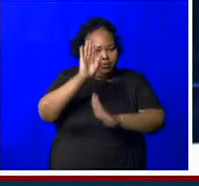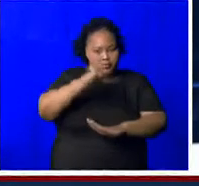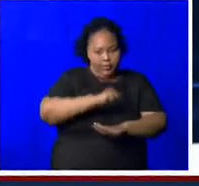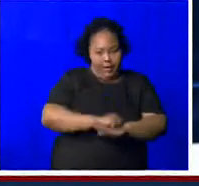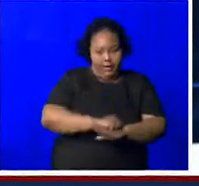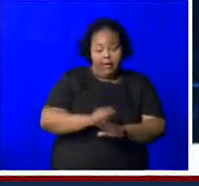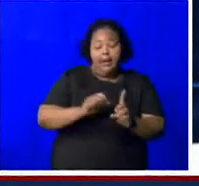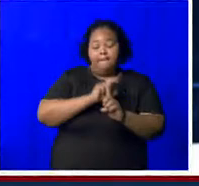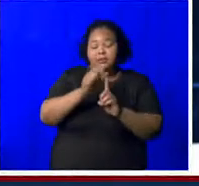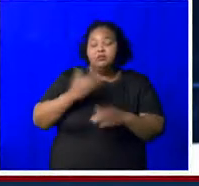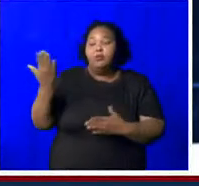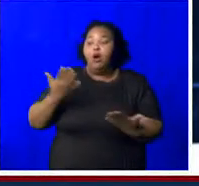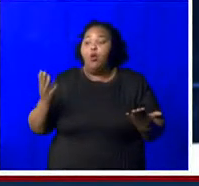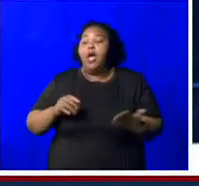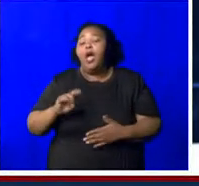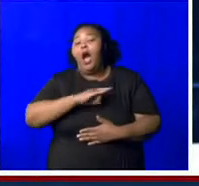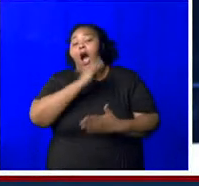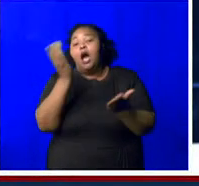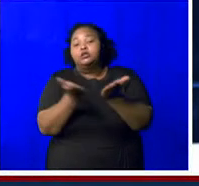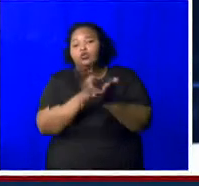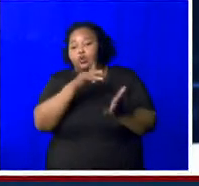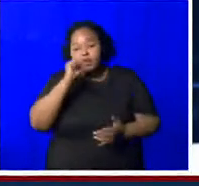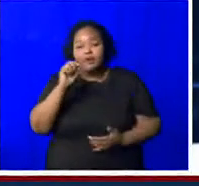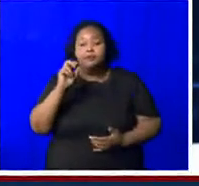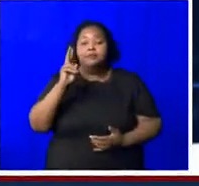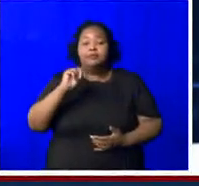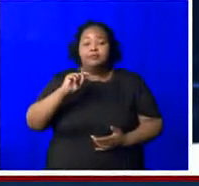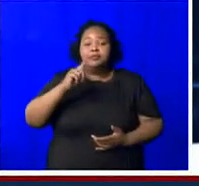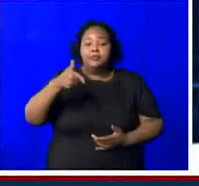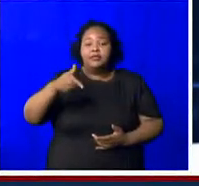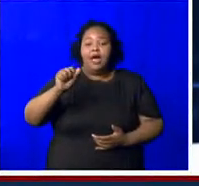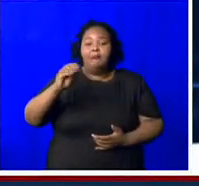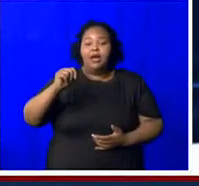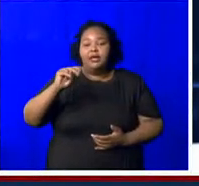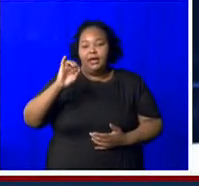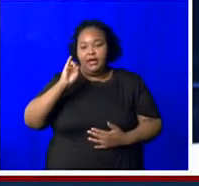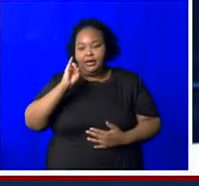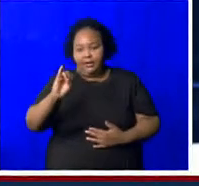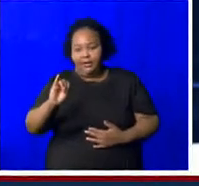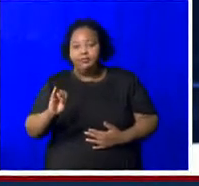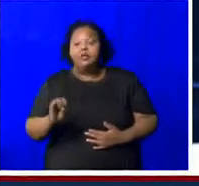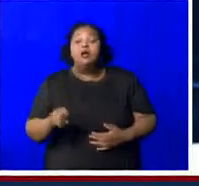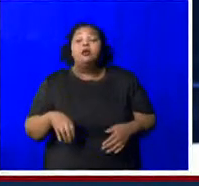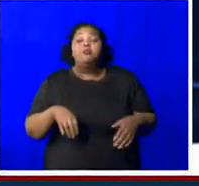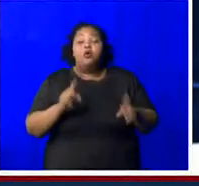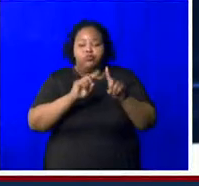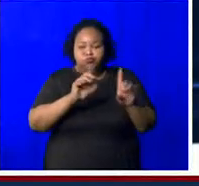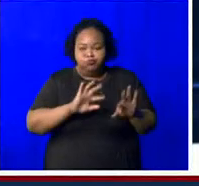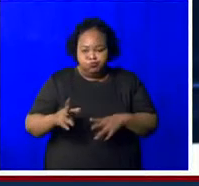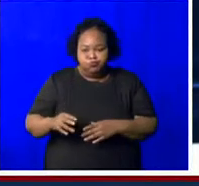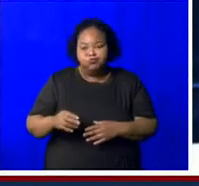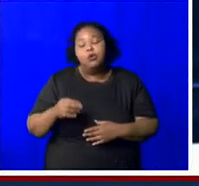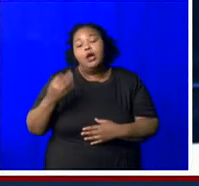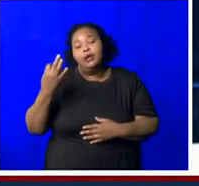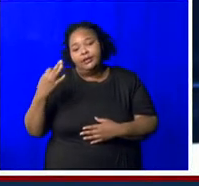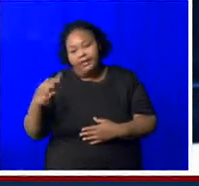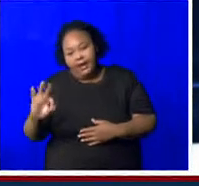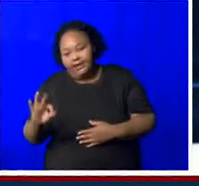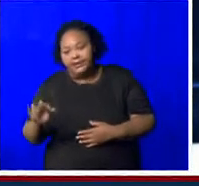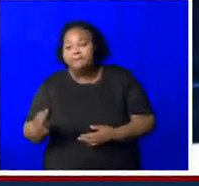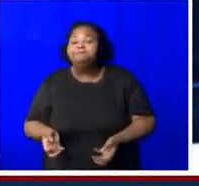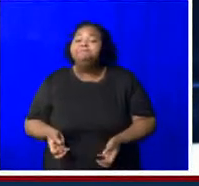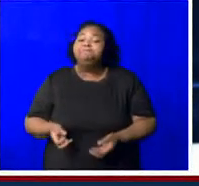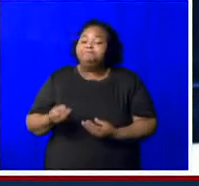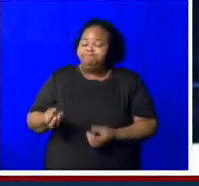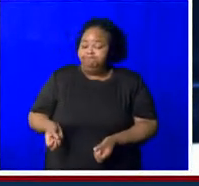beyikhuluma esikolweni lesiphakeme enxabaneni High School ngesikhathi yetfula bongcondvomshina labangemashumi lamathathu nesihlanu